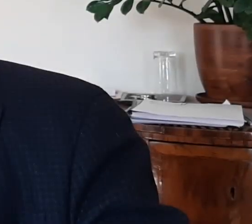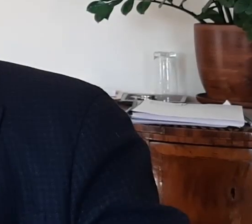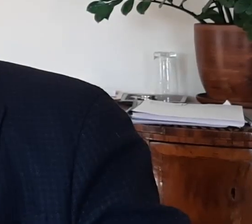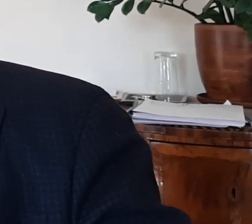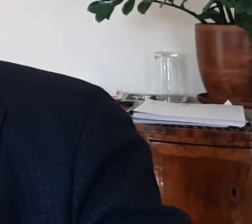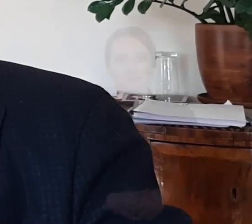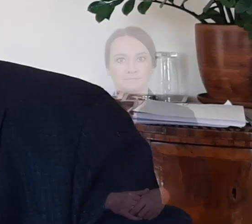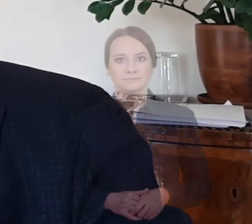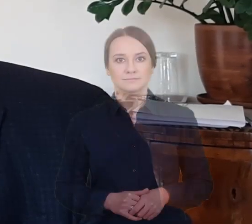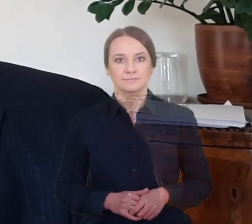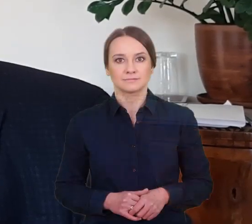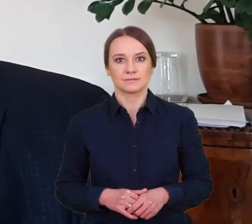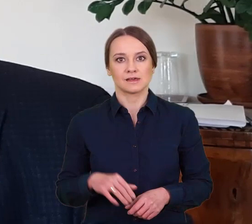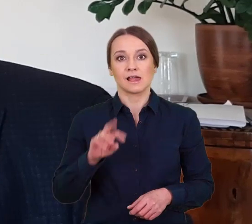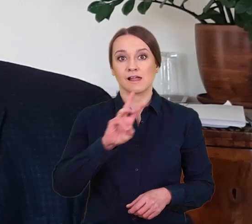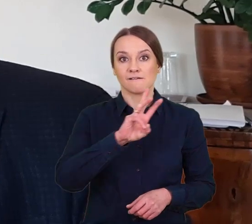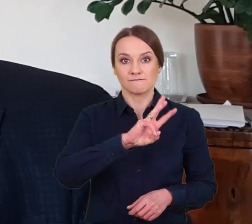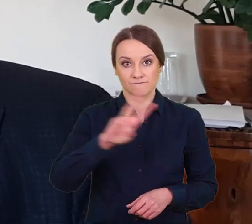w